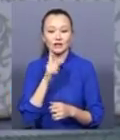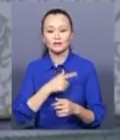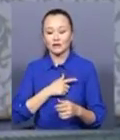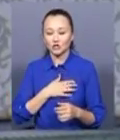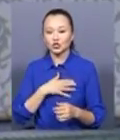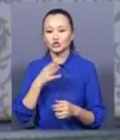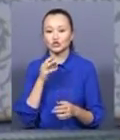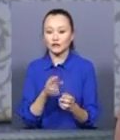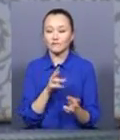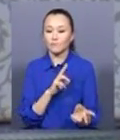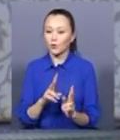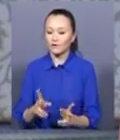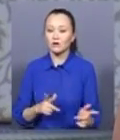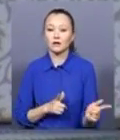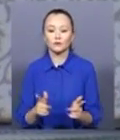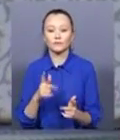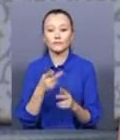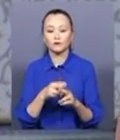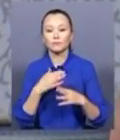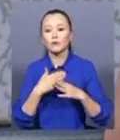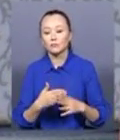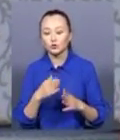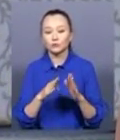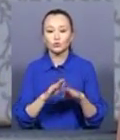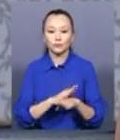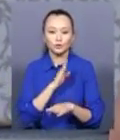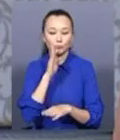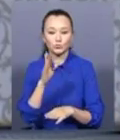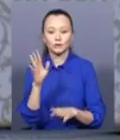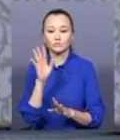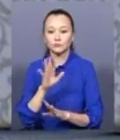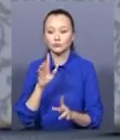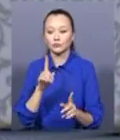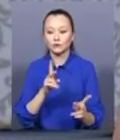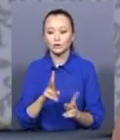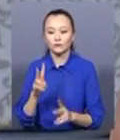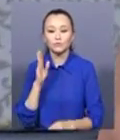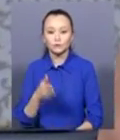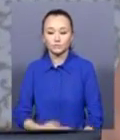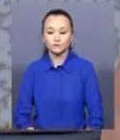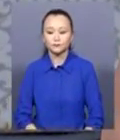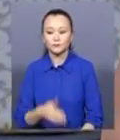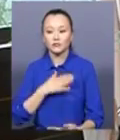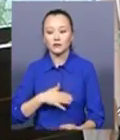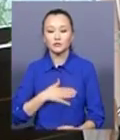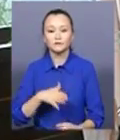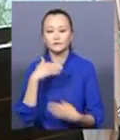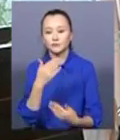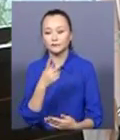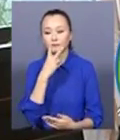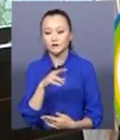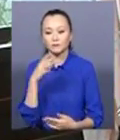вкусно. И наш шеф-повар готов вам в этом помочь. Доброе утро, Володь, что сегодня готовить будем? Рад